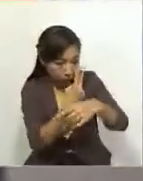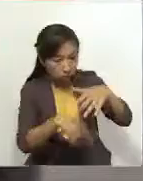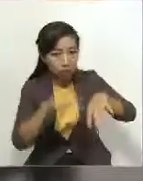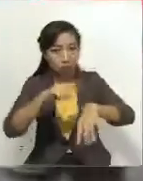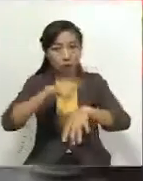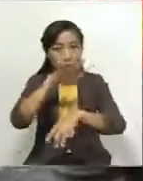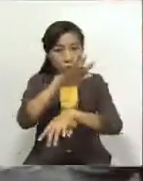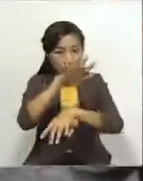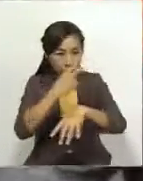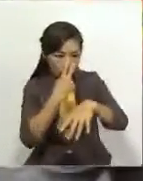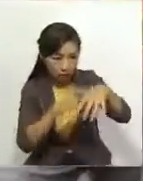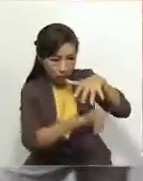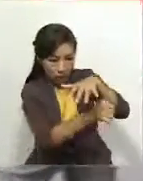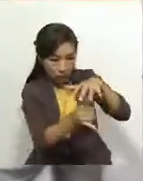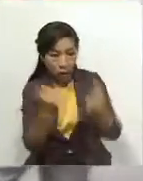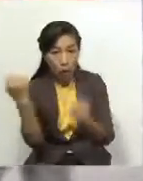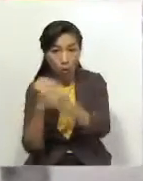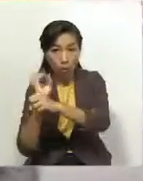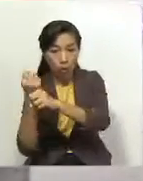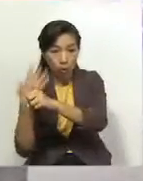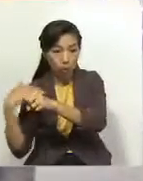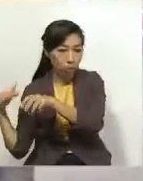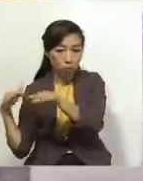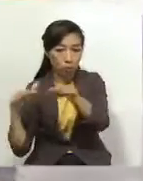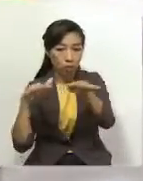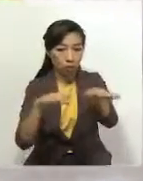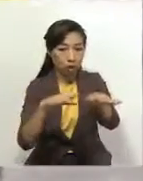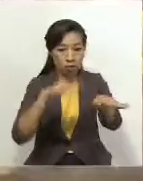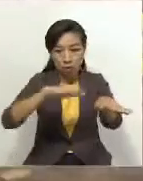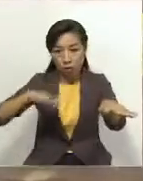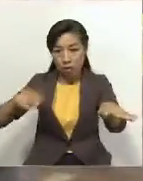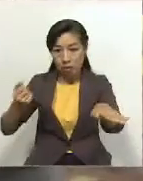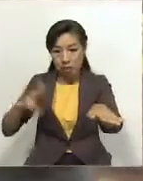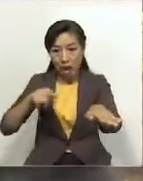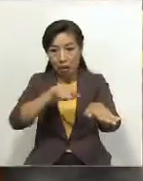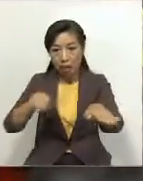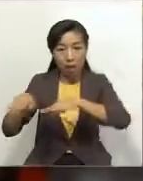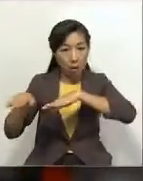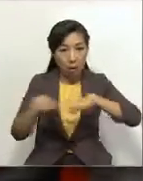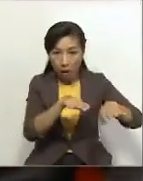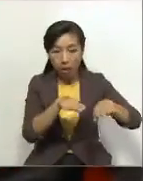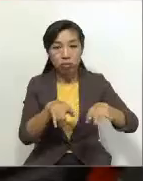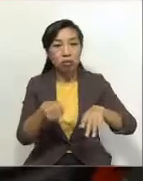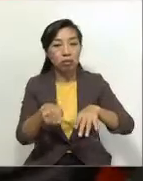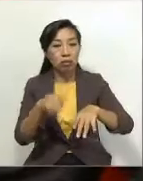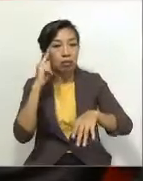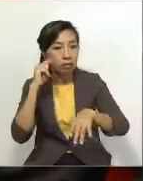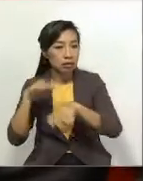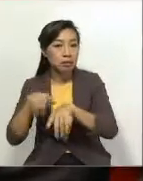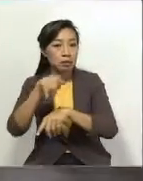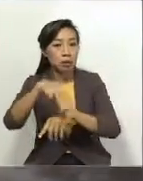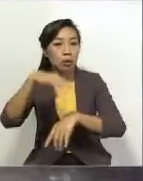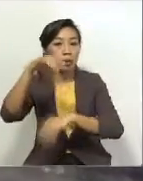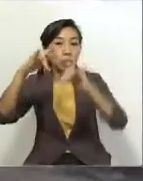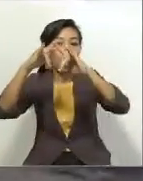เวลา 17:00 นรถพยาบาลฉุกเฉิน13คันถูกเรียกเข้าประจำการเตรียมพร้อมรับแผนปฏิบัติการที่โรงพยาบาลแพทย์สน